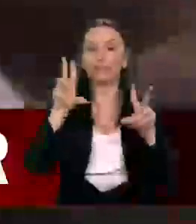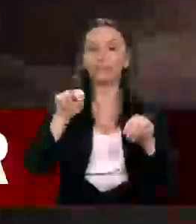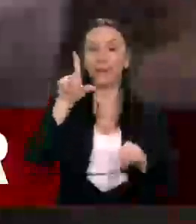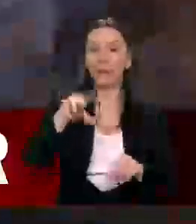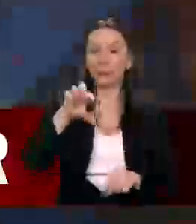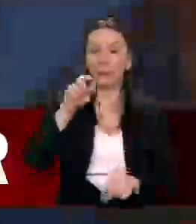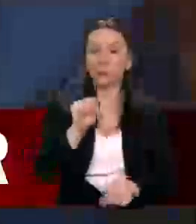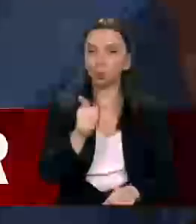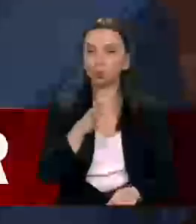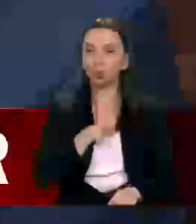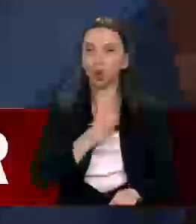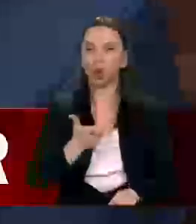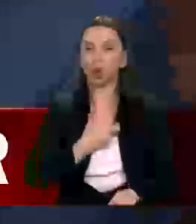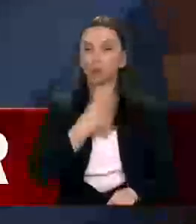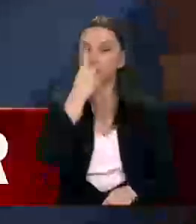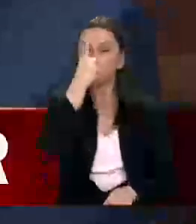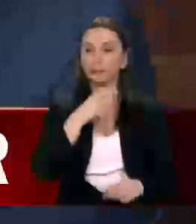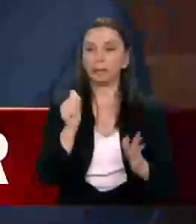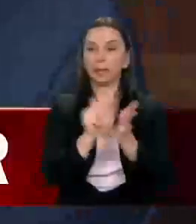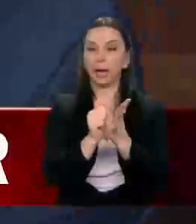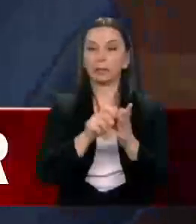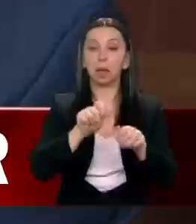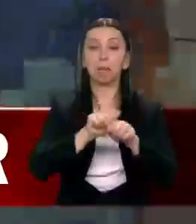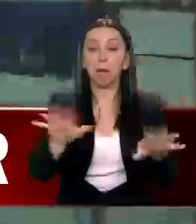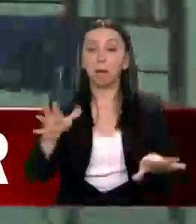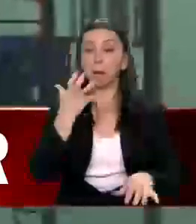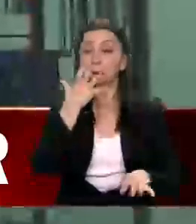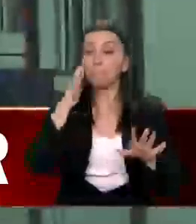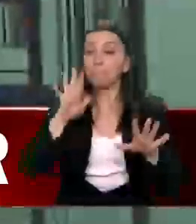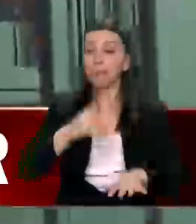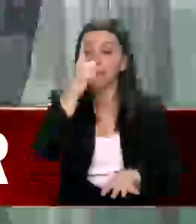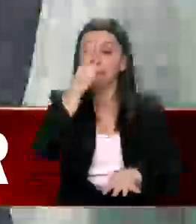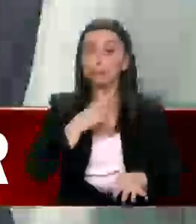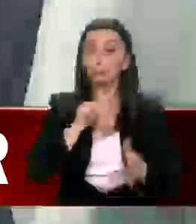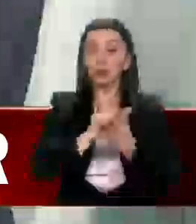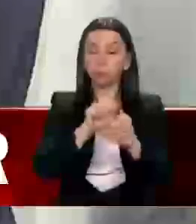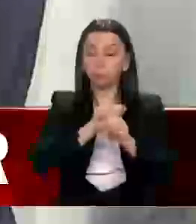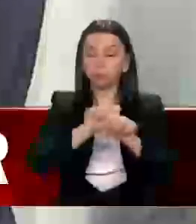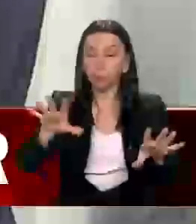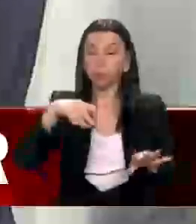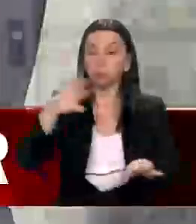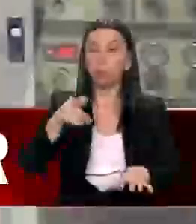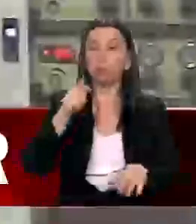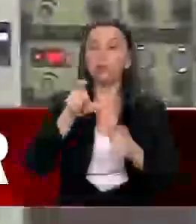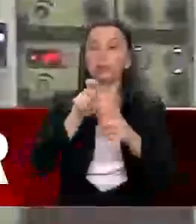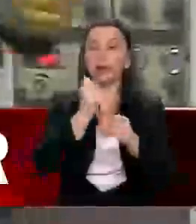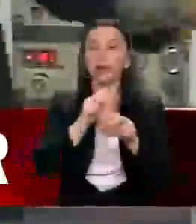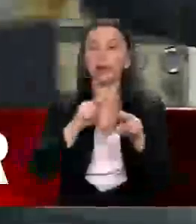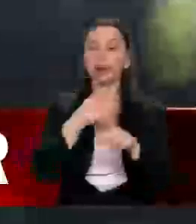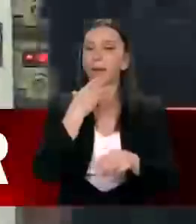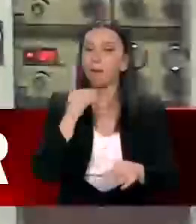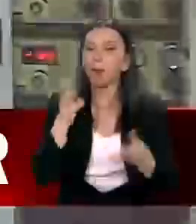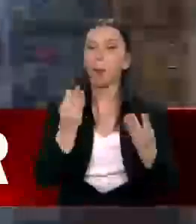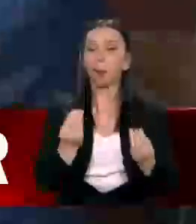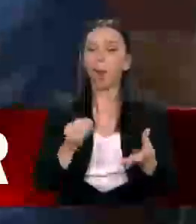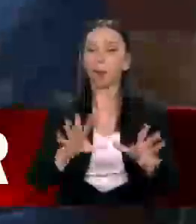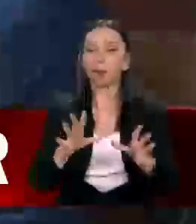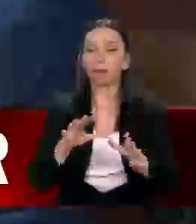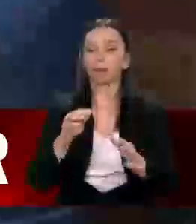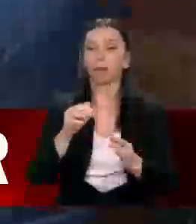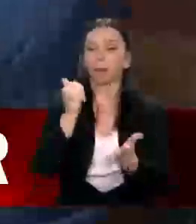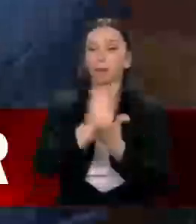prim günü varsa kanunun resmi gazetede yayınlanmasını bekleyecek resmi gazetede yayınlandıktan sonra kişi SGK'dan emekli olabilir yazıcısı alacak